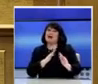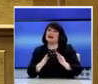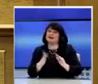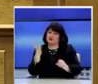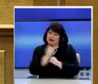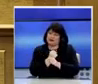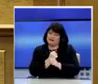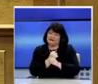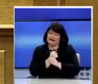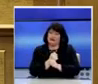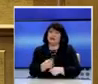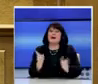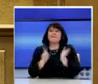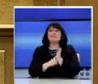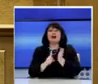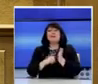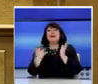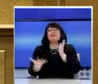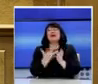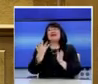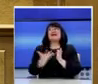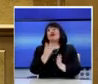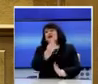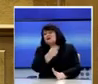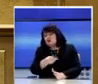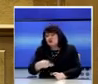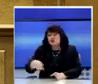θα πρέπει να έχουν πενταπλασιαστεί.